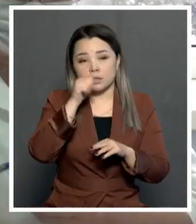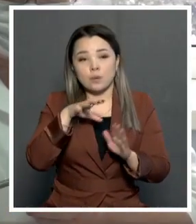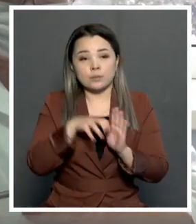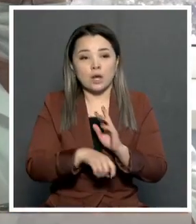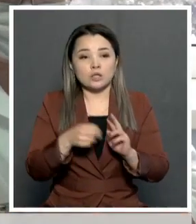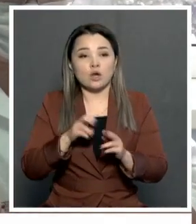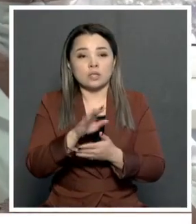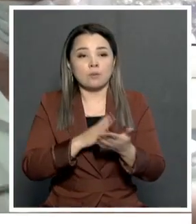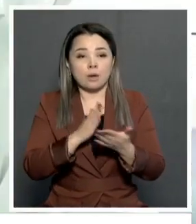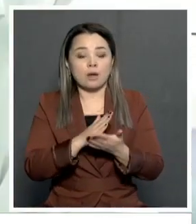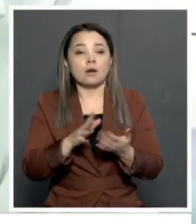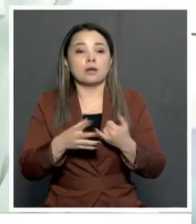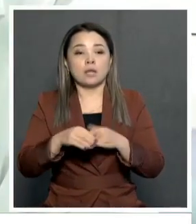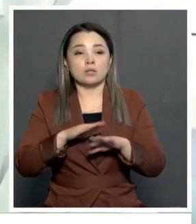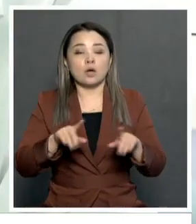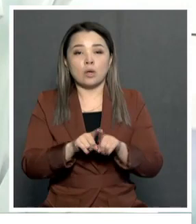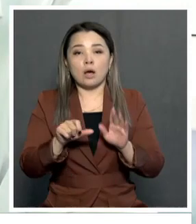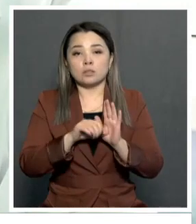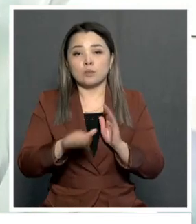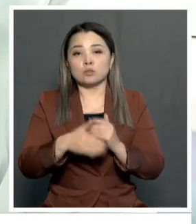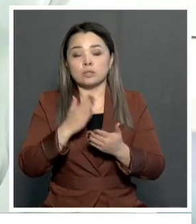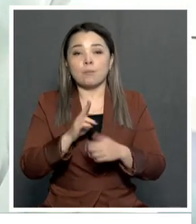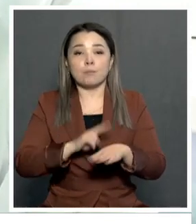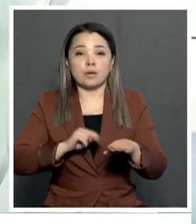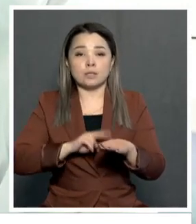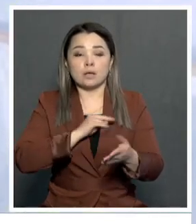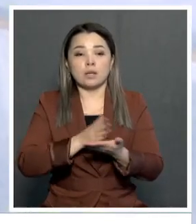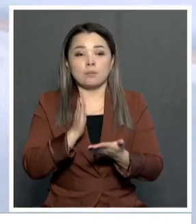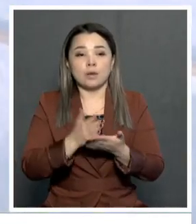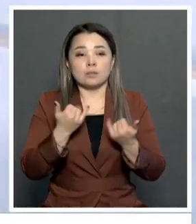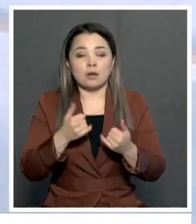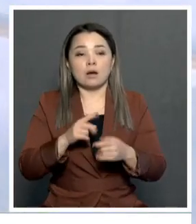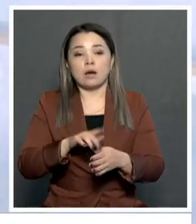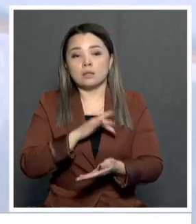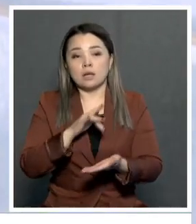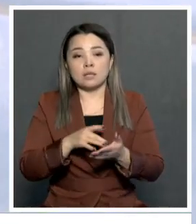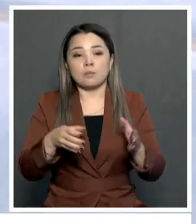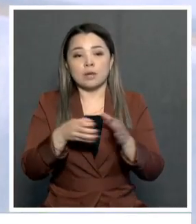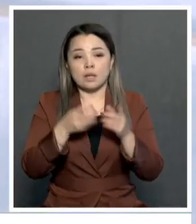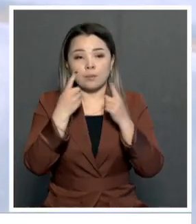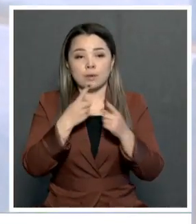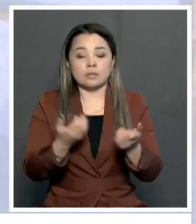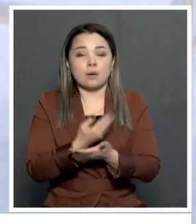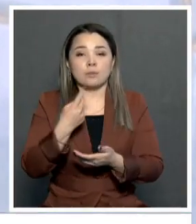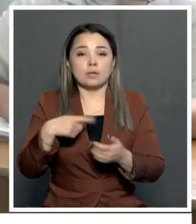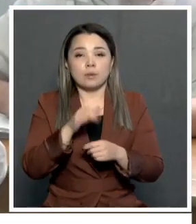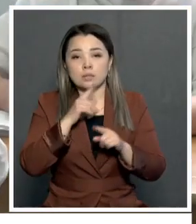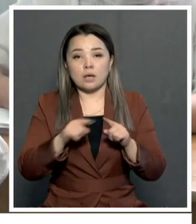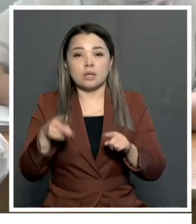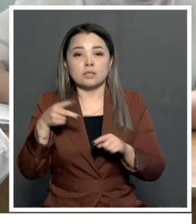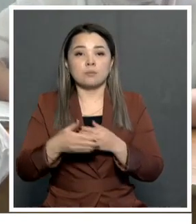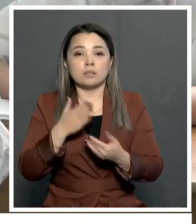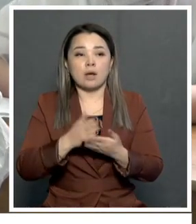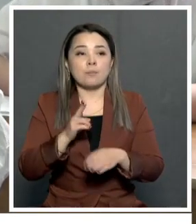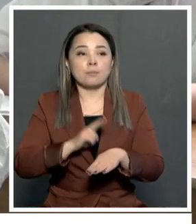жалғасады. Жалпы мегаполисте 6000-ға жуық полиция қызметкері бар. Алматы қалалық полиция департаментінің мәліметінше, бір апта ішінде 2000-нан астам